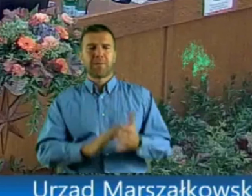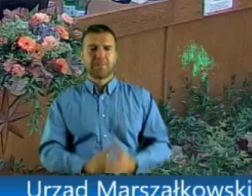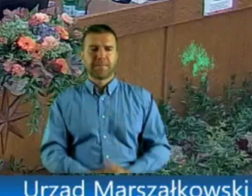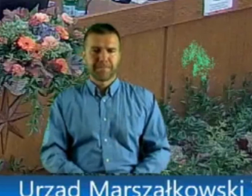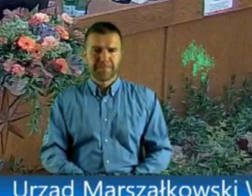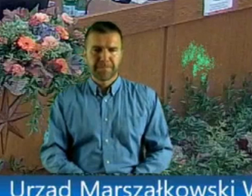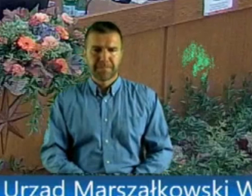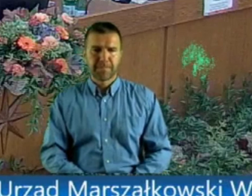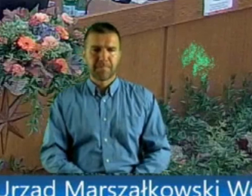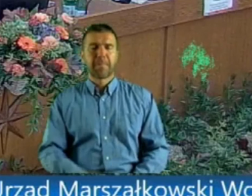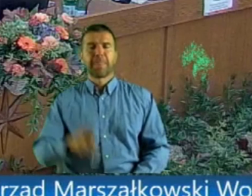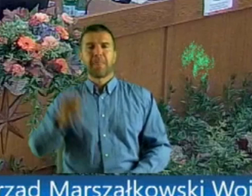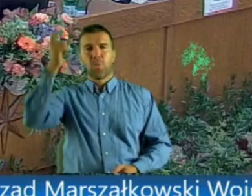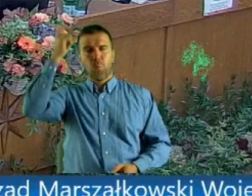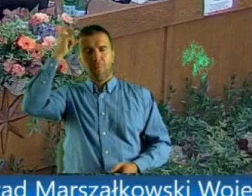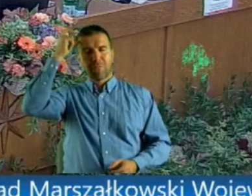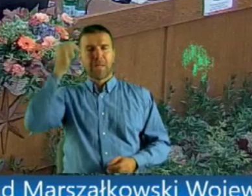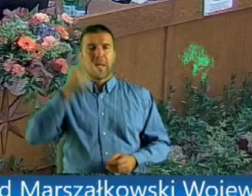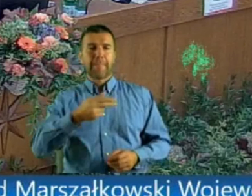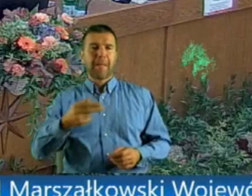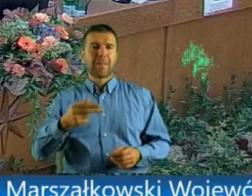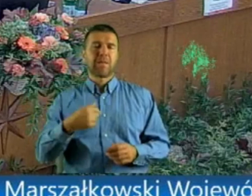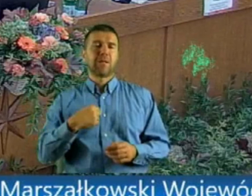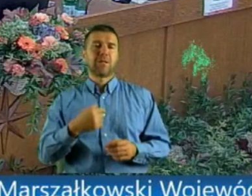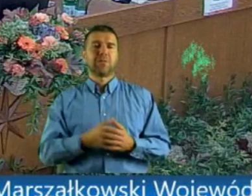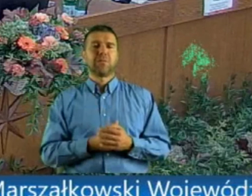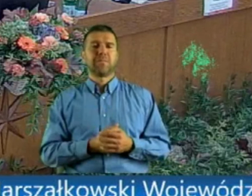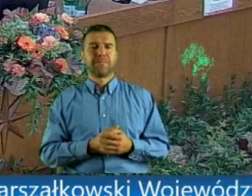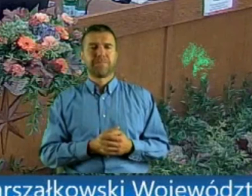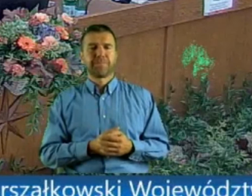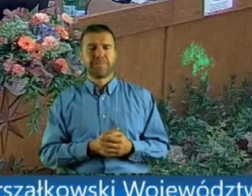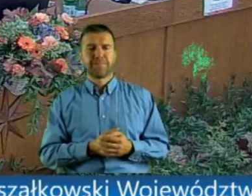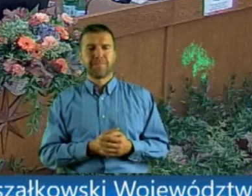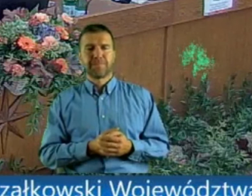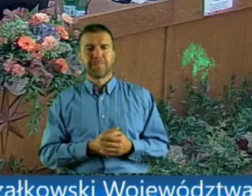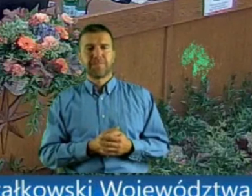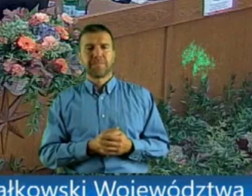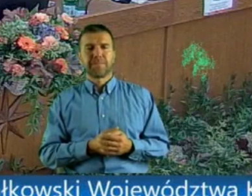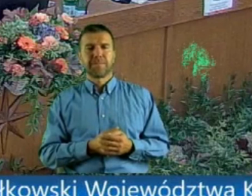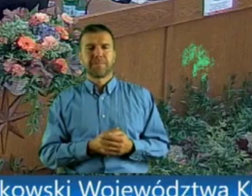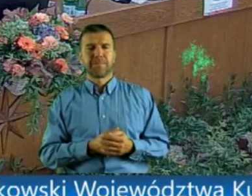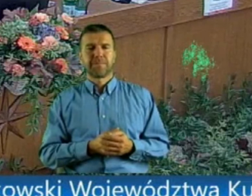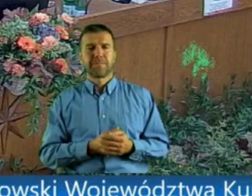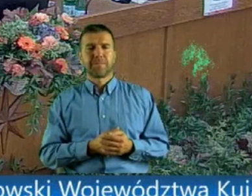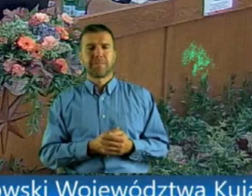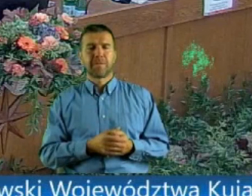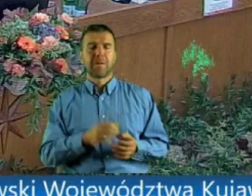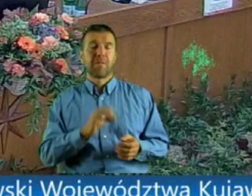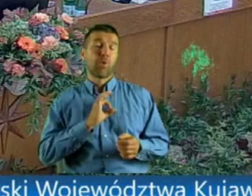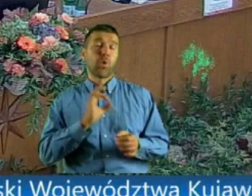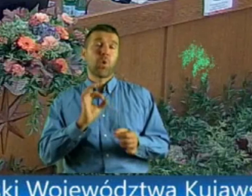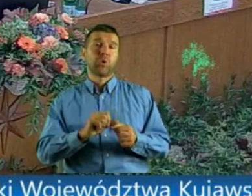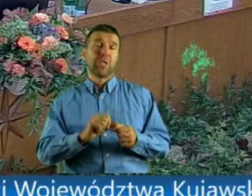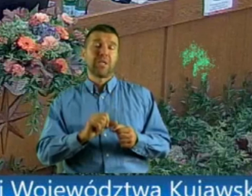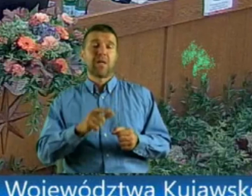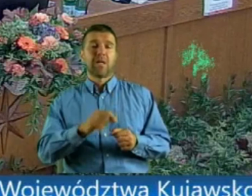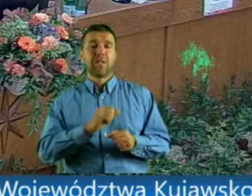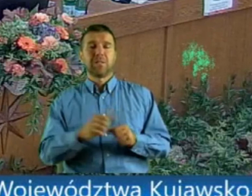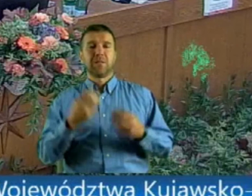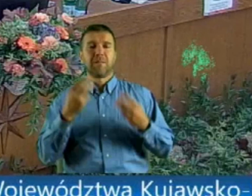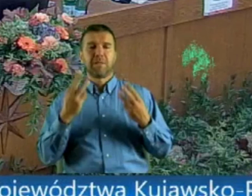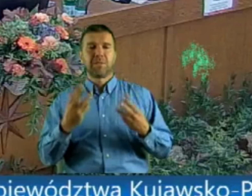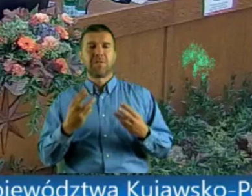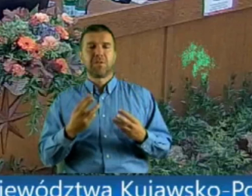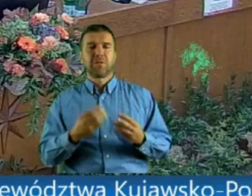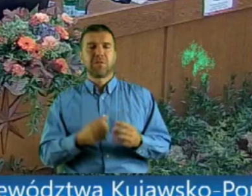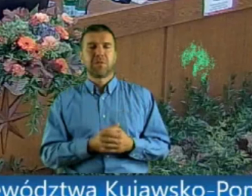główne założenia, proszę Państwa, tego konwentu sejmików młodzieżowych to jest tak naprawdę w mojej ocenie projekt edukacyjny, projekt